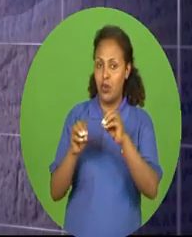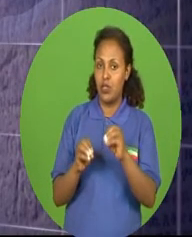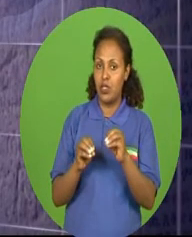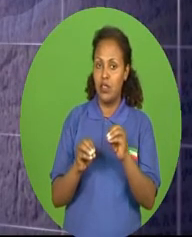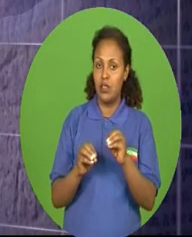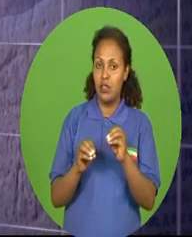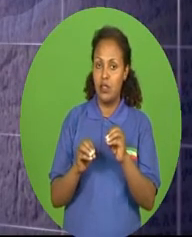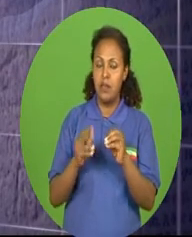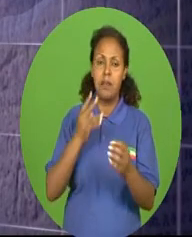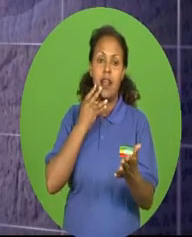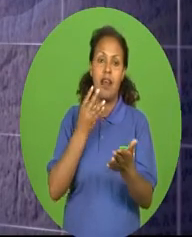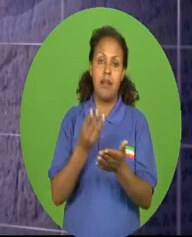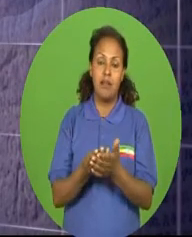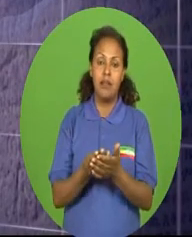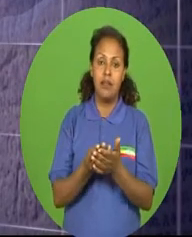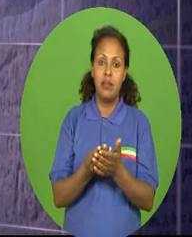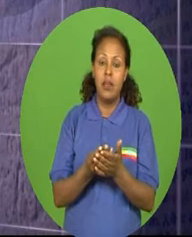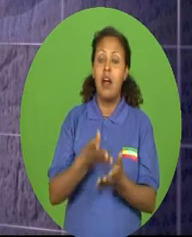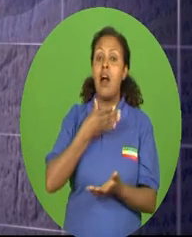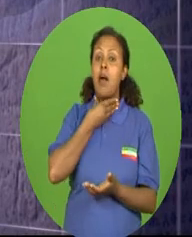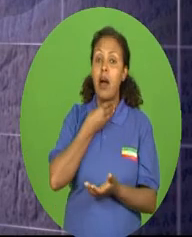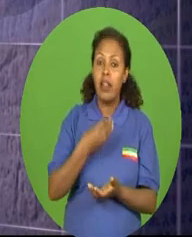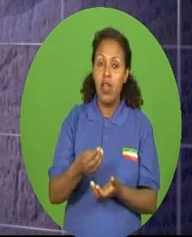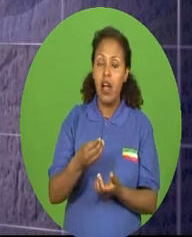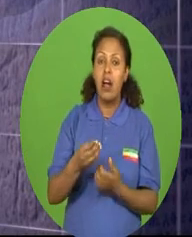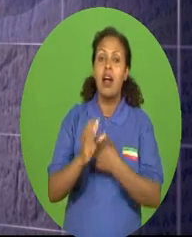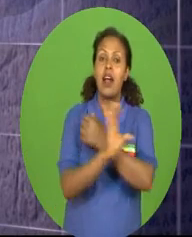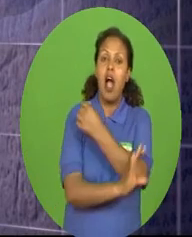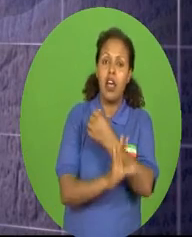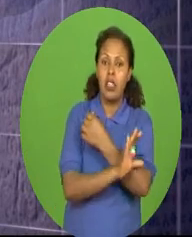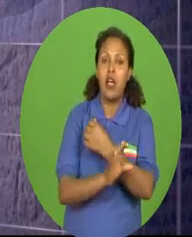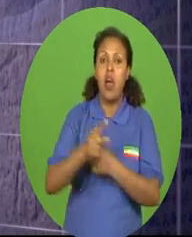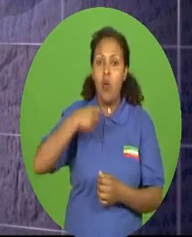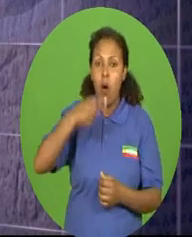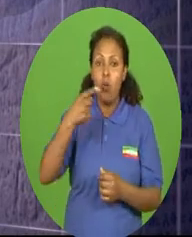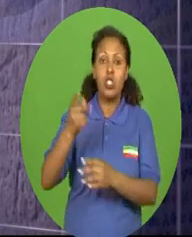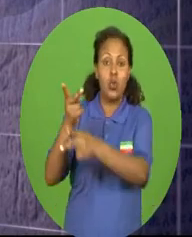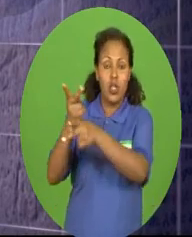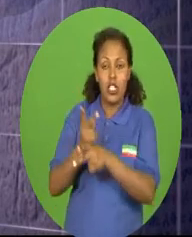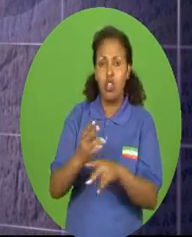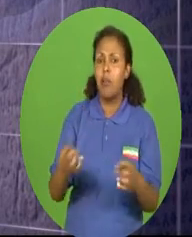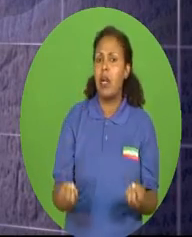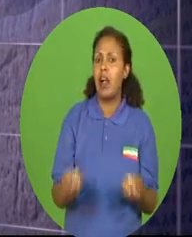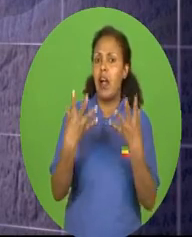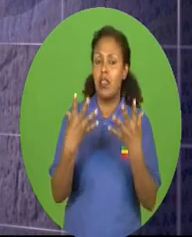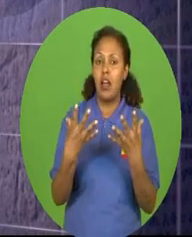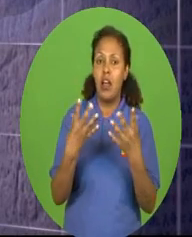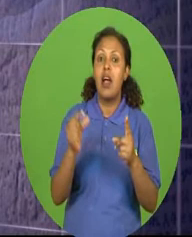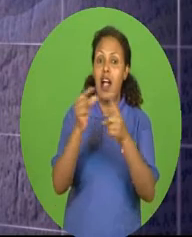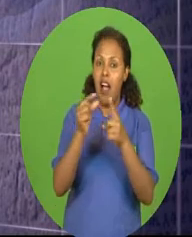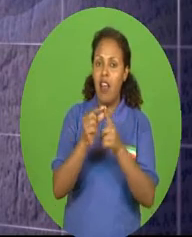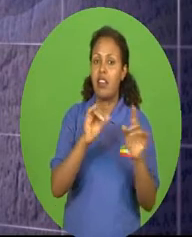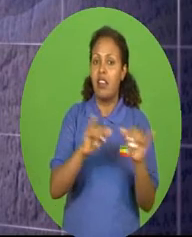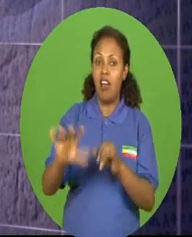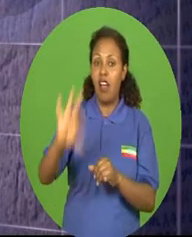መልስ ሰጣችሁ ተማሪዎች? መልካም። አማርኛ ከአገርኛ ቋንቋዎች የተዋሳቸው